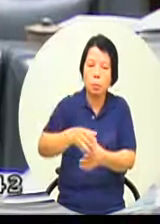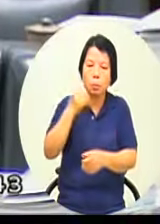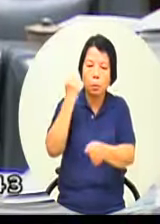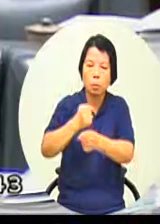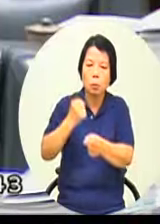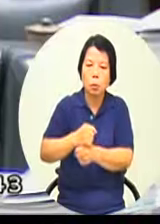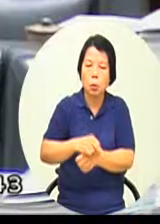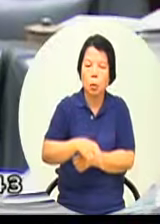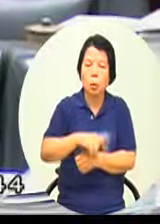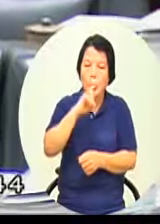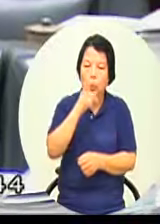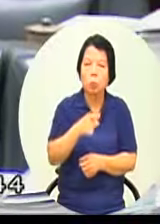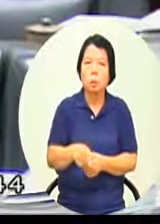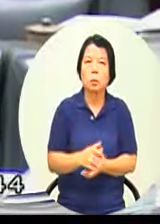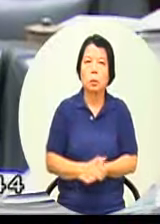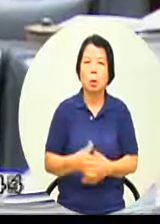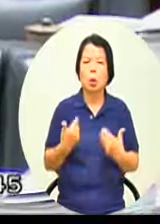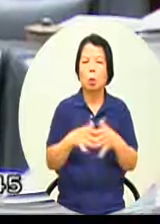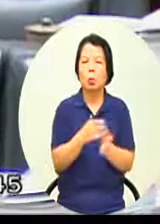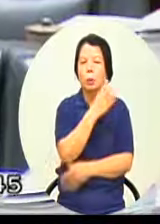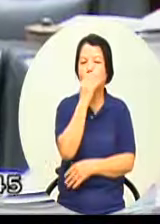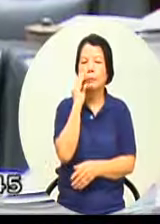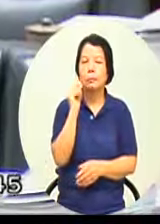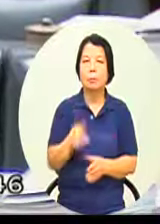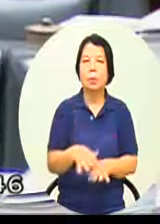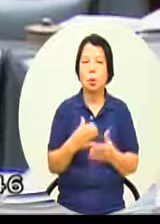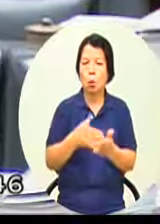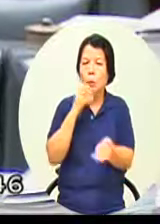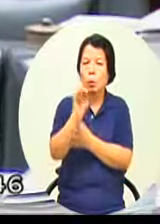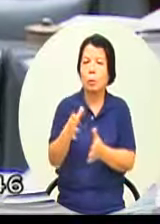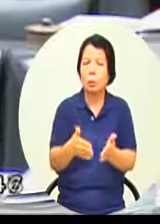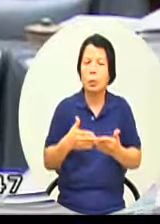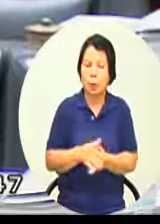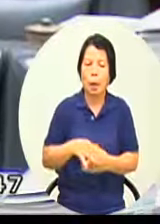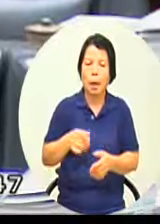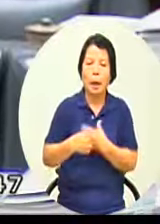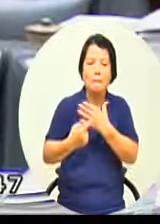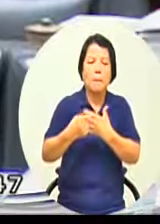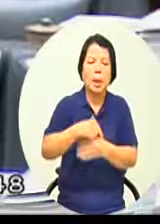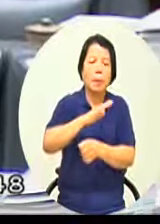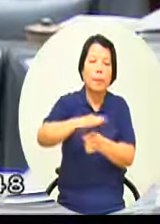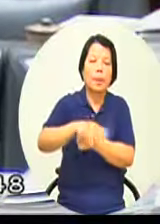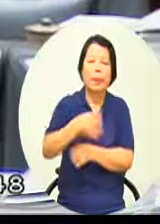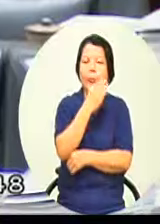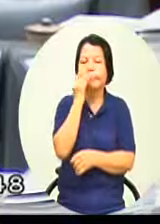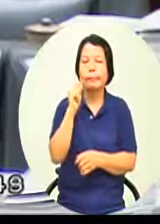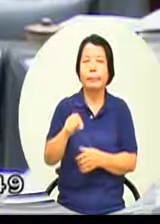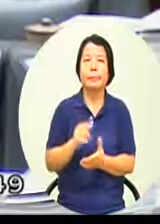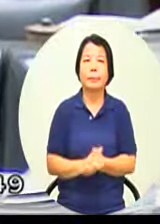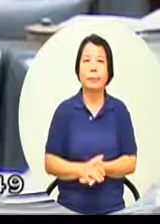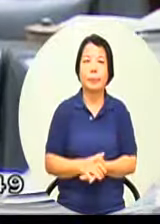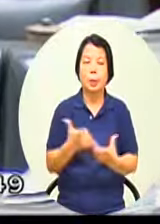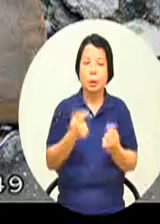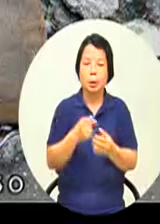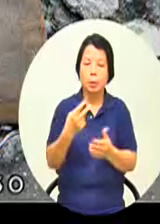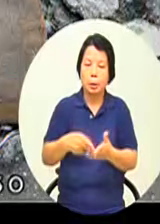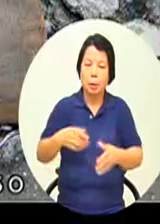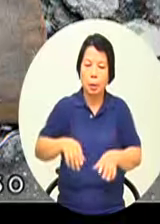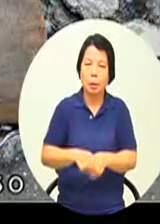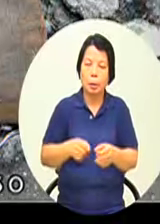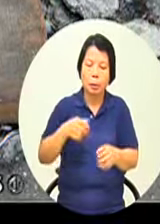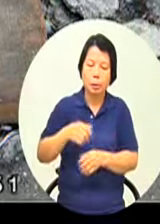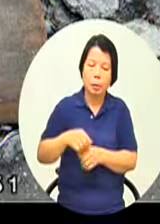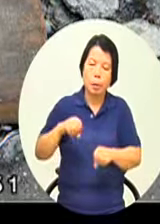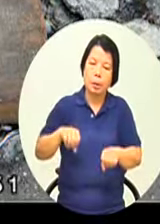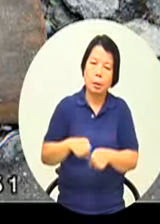是有问题嘛，你不要敷衍了事，就是我们一讲你的现在这标明跟婆婆的尊得好结果你看又不开压又变成这